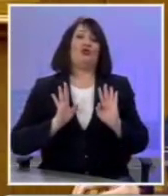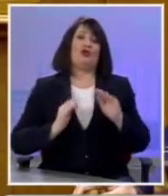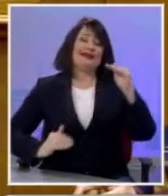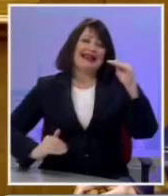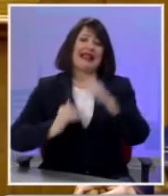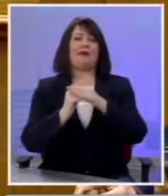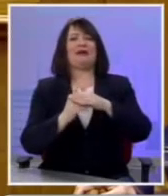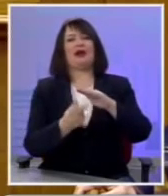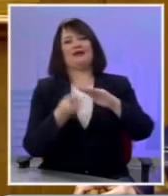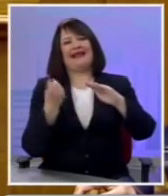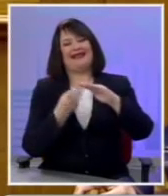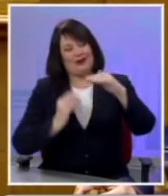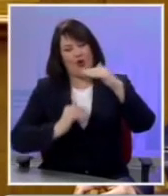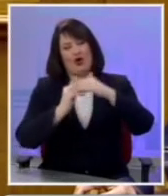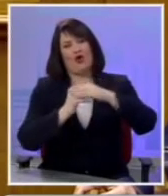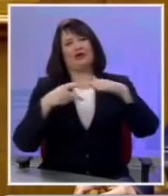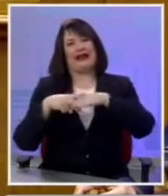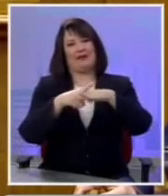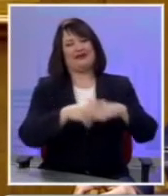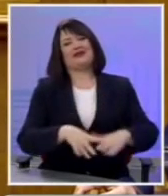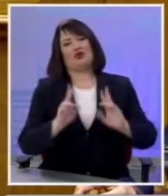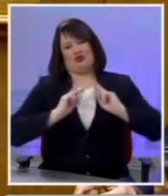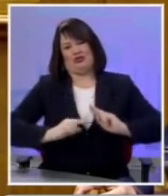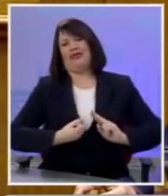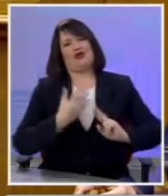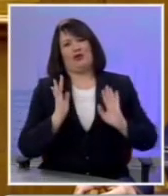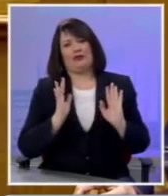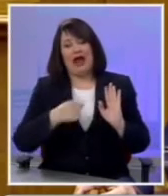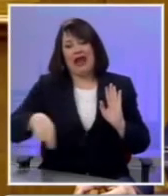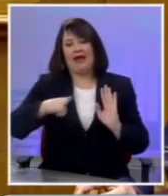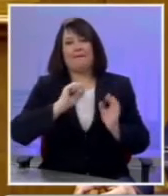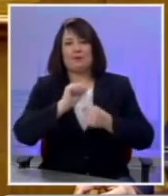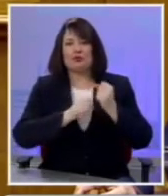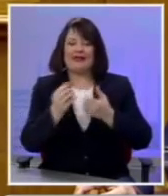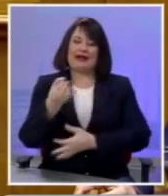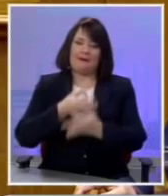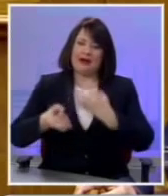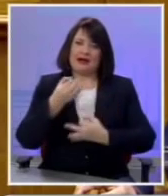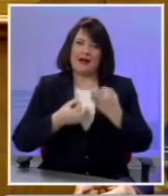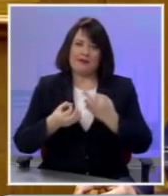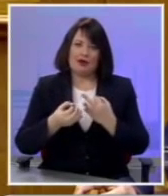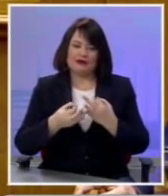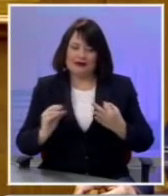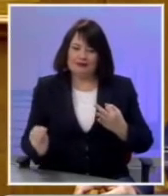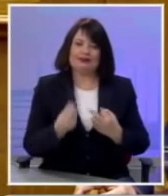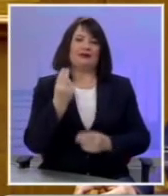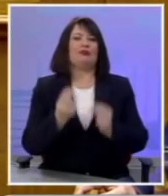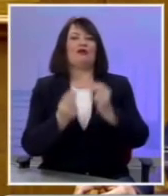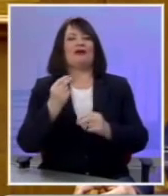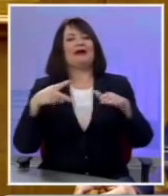capital controls. Αλλά όποιος επιχειρεί να πείσει ότι τα προβλήματα των